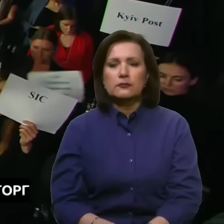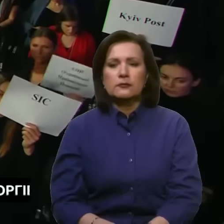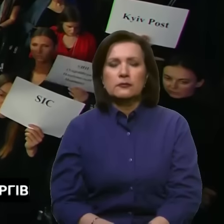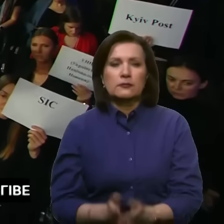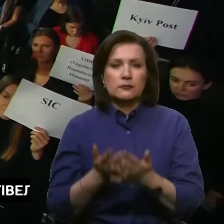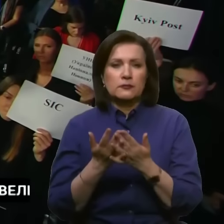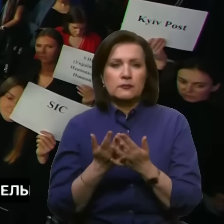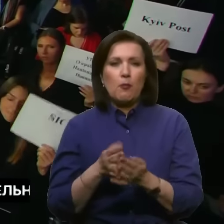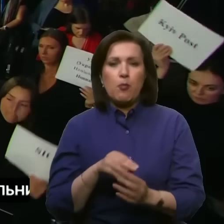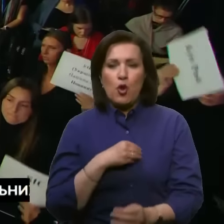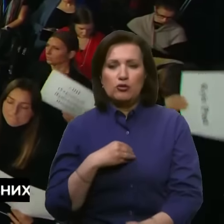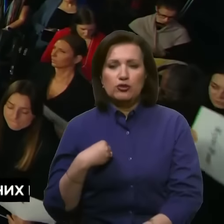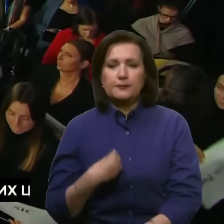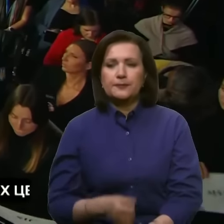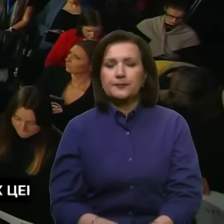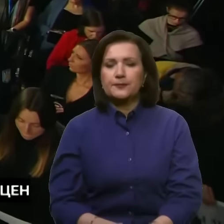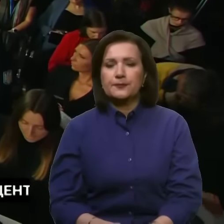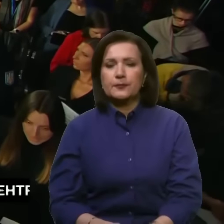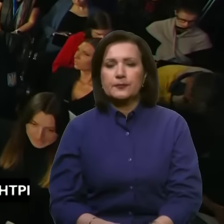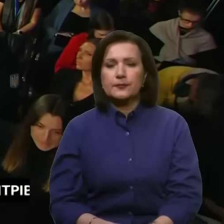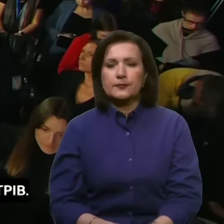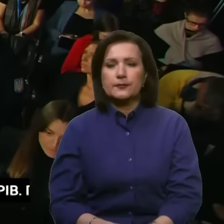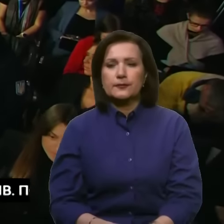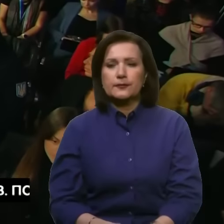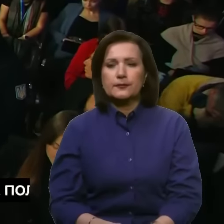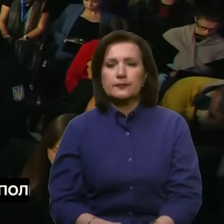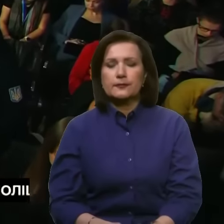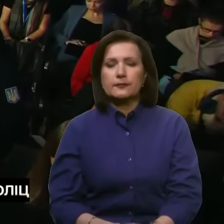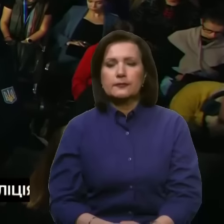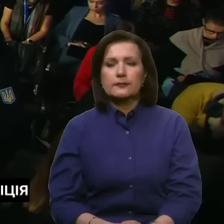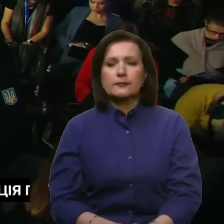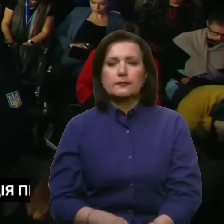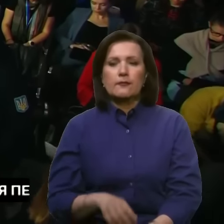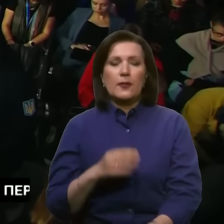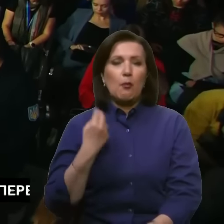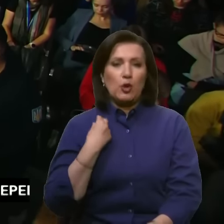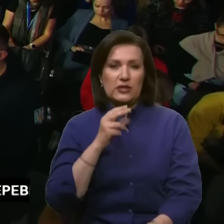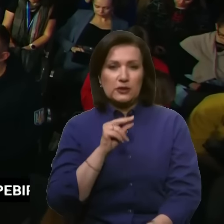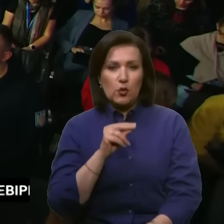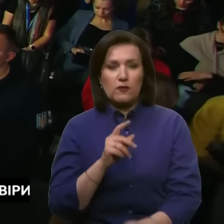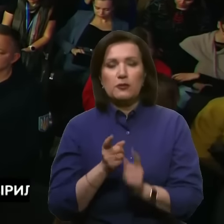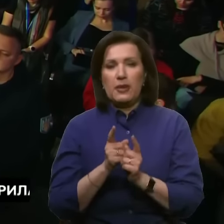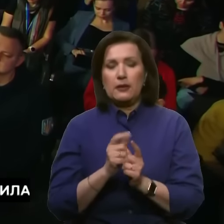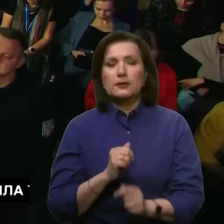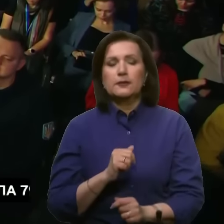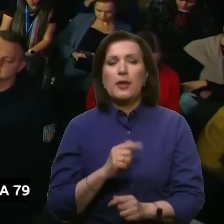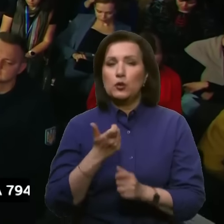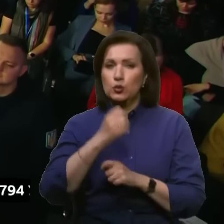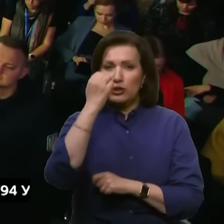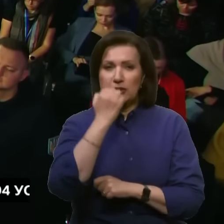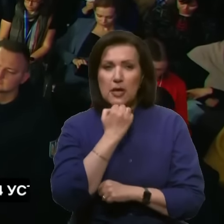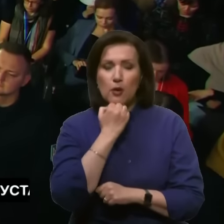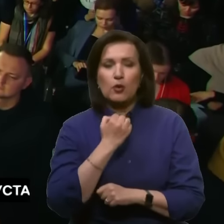Далі, будь ласка, ТВП Польща. В самому кінці. Thank you very much. We mainly talk дуже дякую.